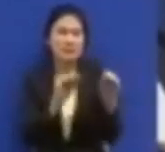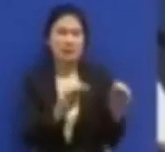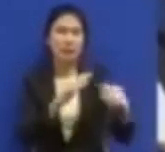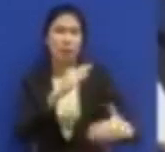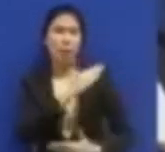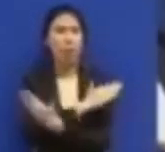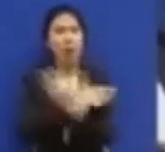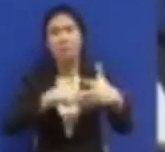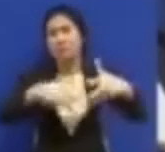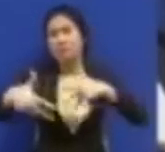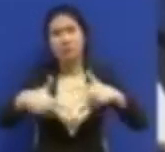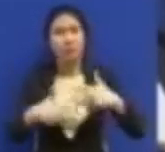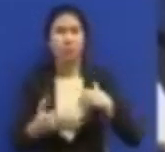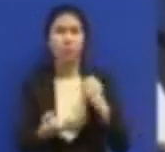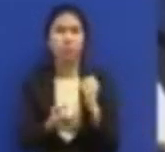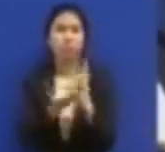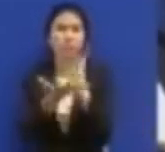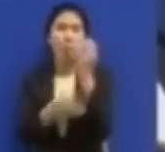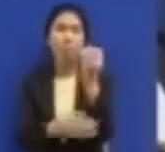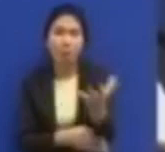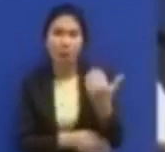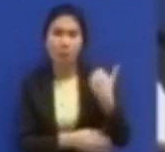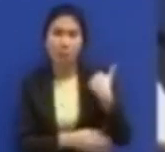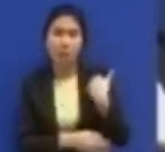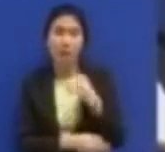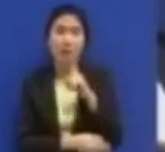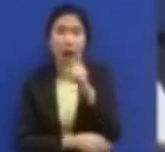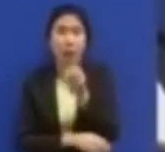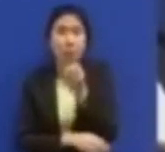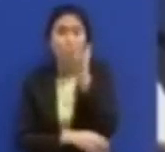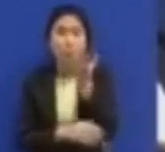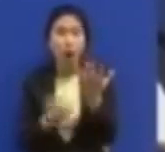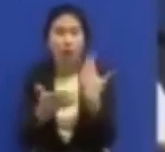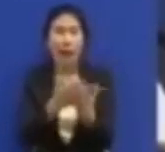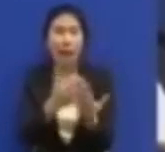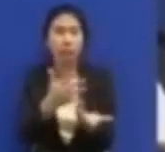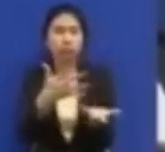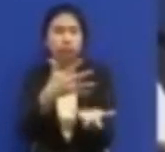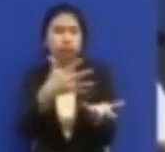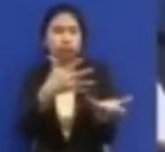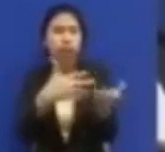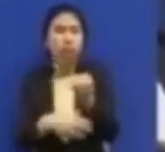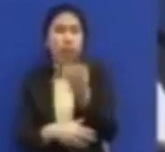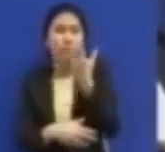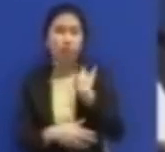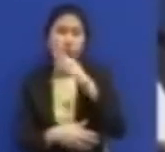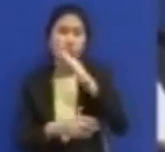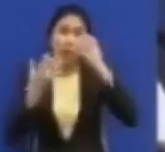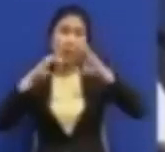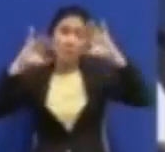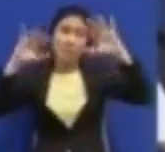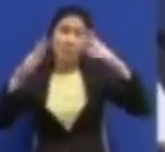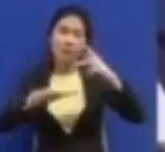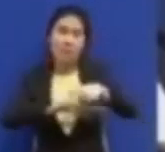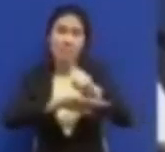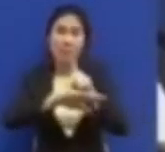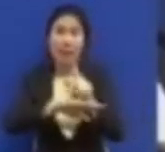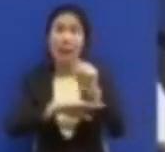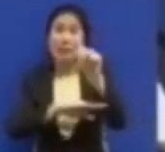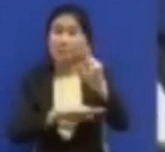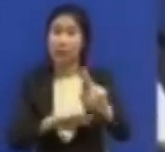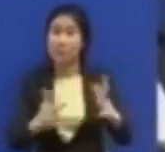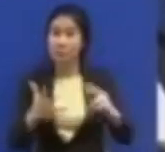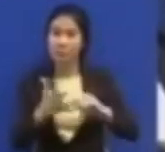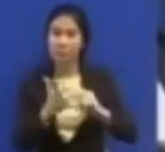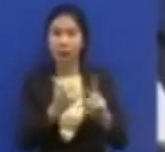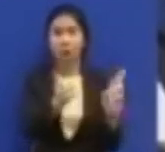ชนมากที่สุดครับดอกเบี้ยขึ้นทุกวินาทีท่านประธานครับถ้ารัฐบาลไม่มีประธานสภาไม่มารองประธาน